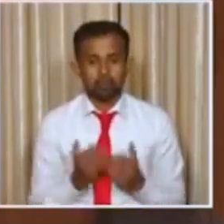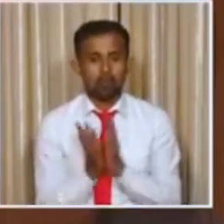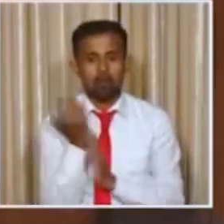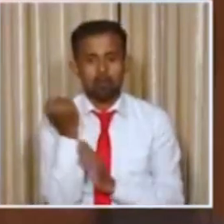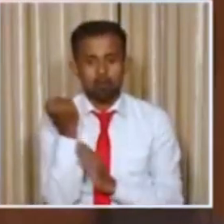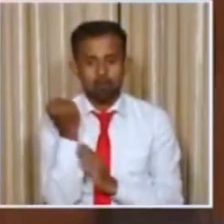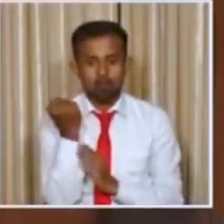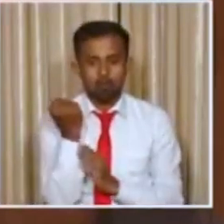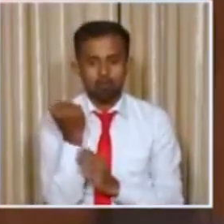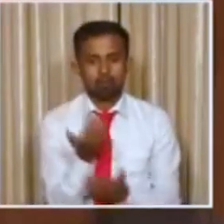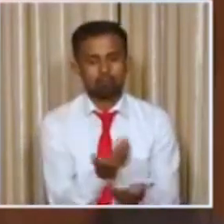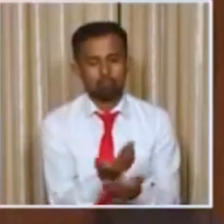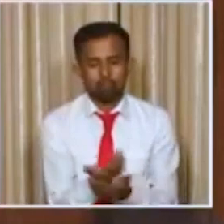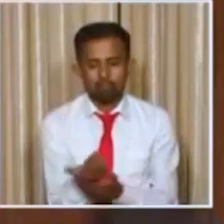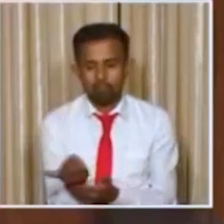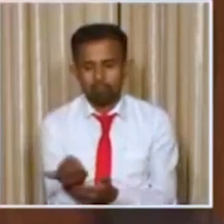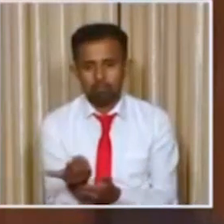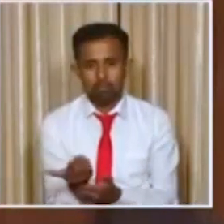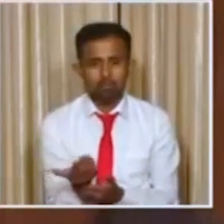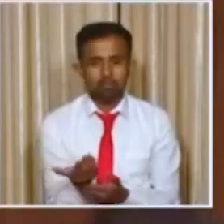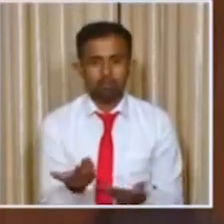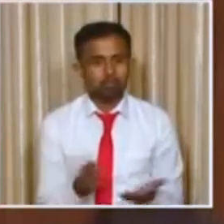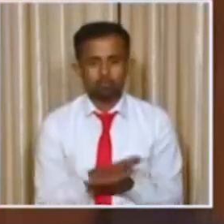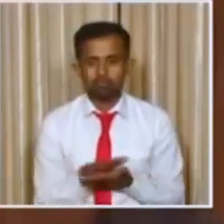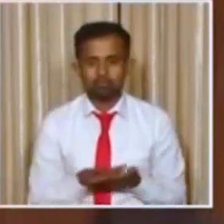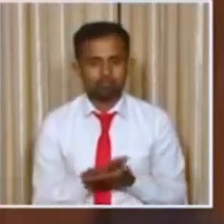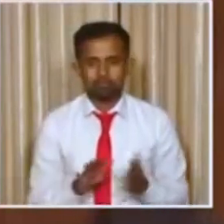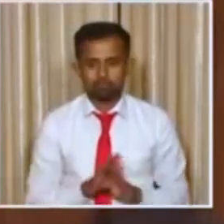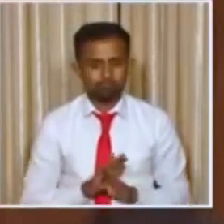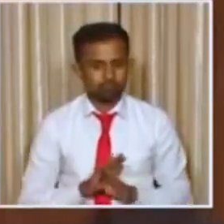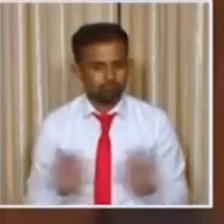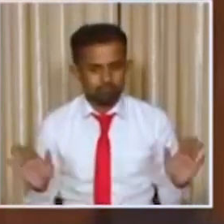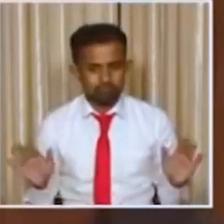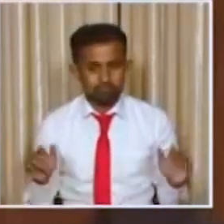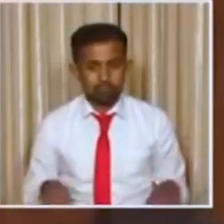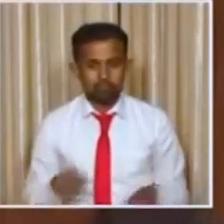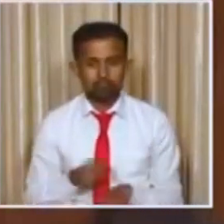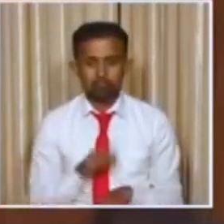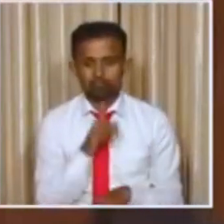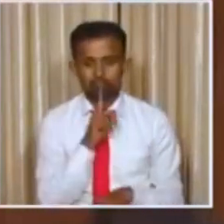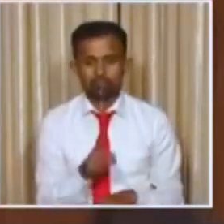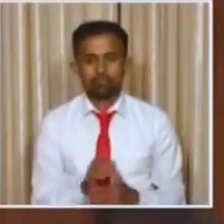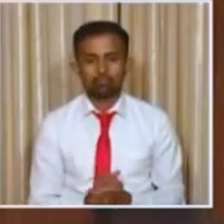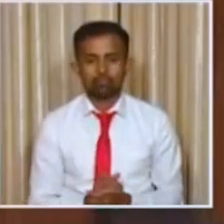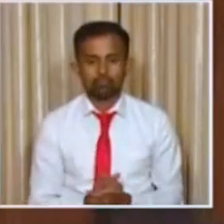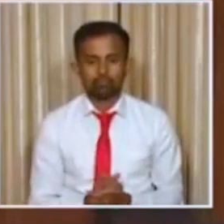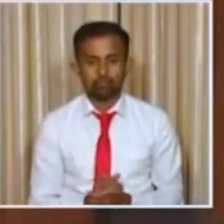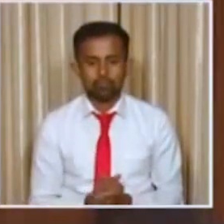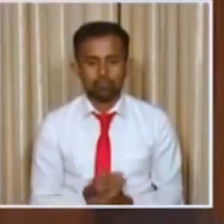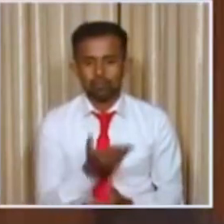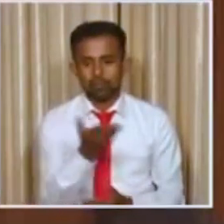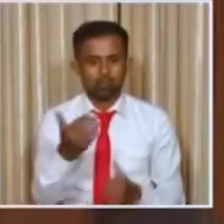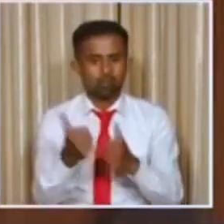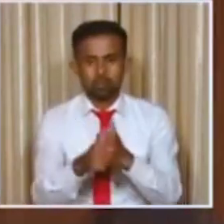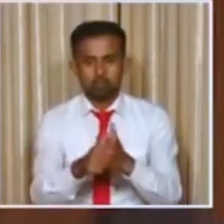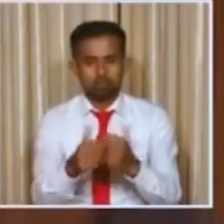பிச்சை ஏற்றுக்கொள்ளும் நிலையிலே இந்த நாட்டிலே தமிழ் மக்கள் இல்லை என்ற செய்தியை இந்திரத்தை நான் சொல்ல வேண்டும். நீங்கள் இந்த நாட்டிலே திருந்தாவிட்டால், இந்த நாட்டிலே தமிழ்